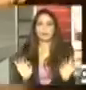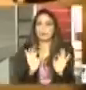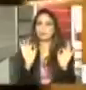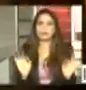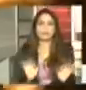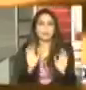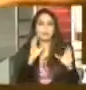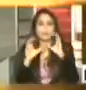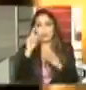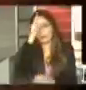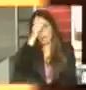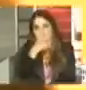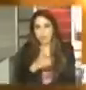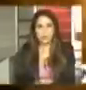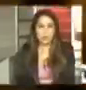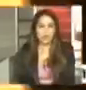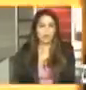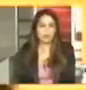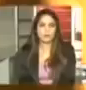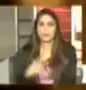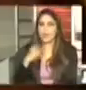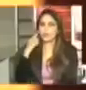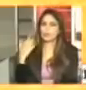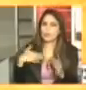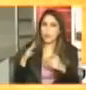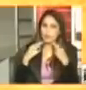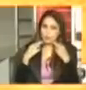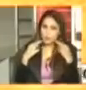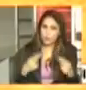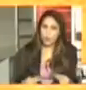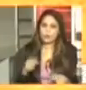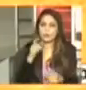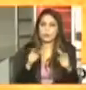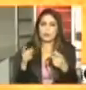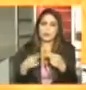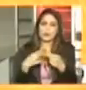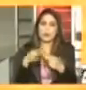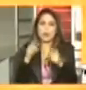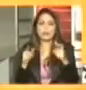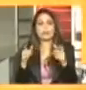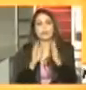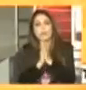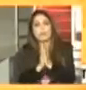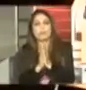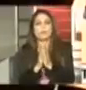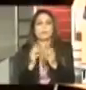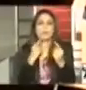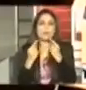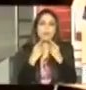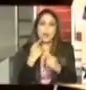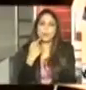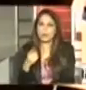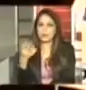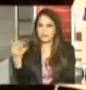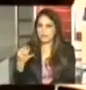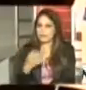תקשורת גרמני. אבל אני משערת שרוב התגובות הן מקולגות או מאנשים שמתקשרים ומבקשים לשוחח אותך, זה שיחקת אותה, ולא